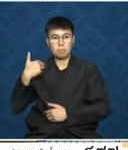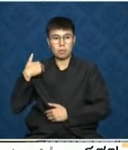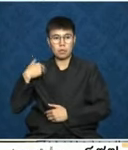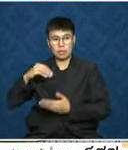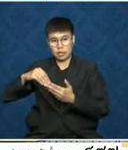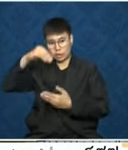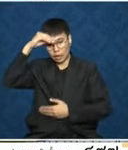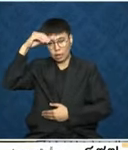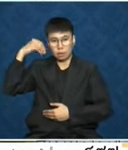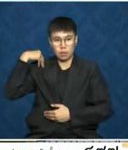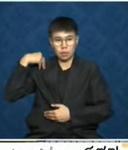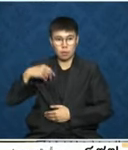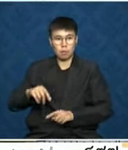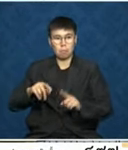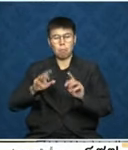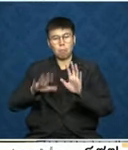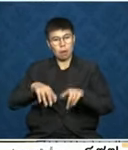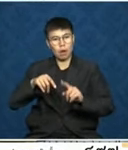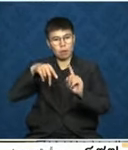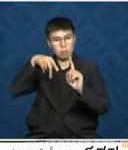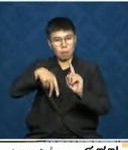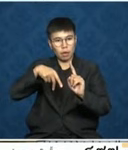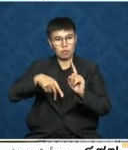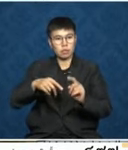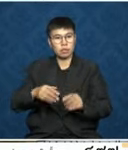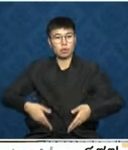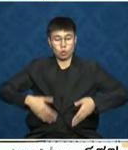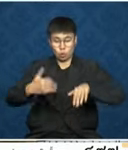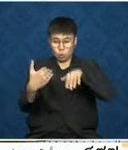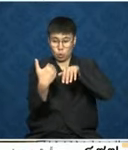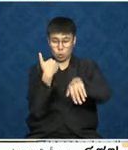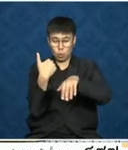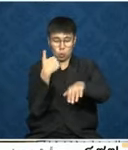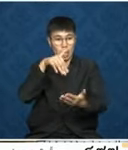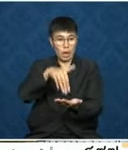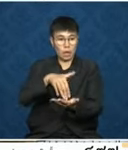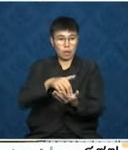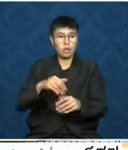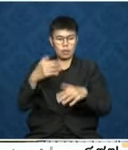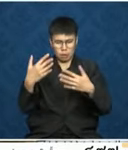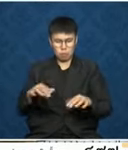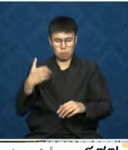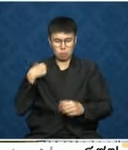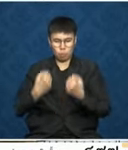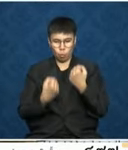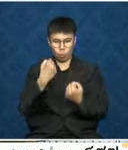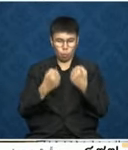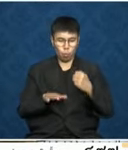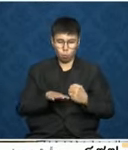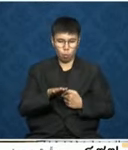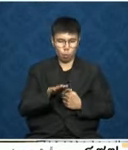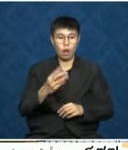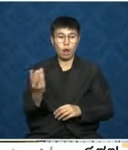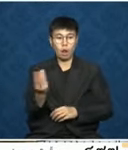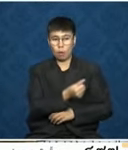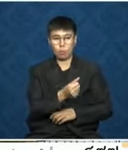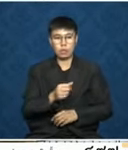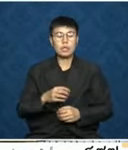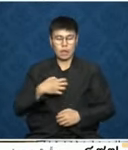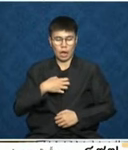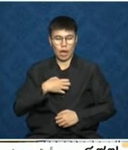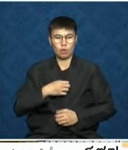มากอีกหลายพันคนครับซึ่งเป็นถนนสายหลักมีการคมนาคมและรถขับด้วยความรวดเร็วอย่างมากดังนั้นเพื่อลด